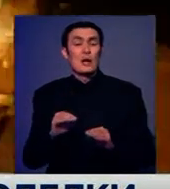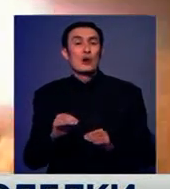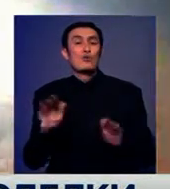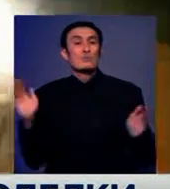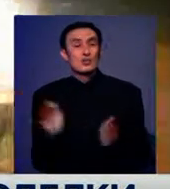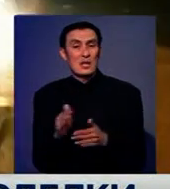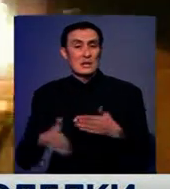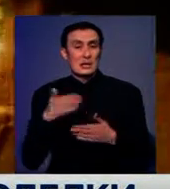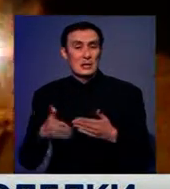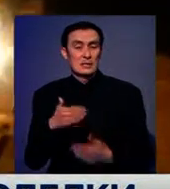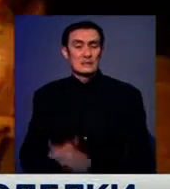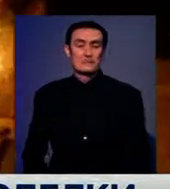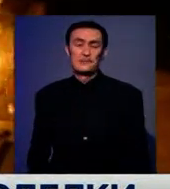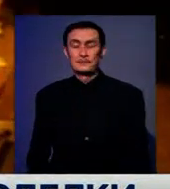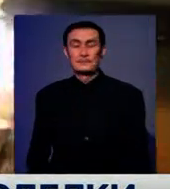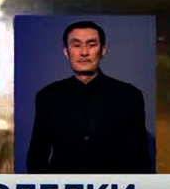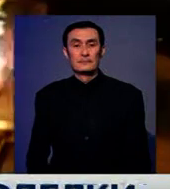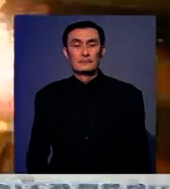ослабление санкций.